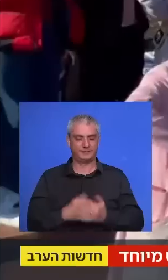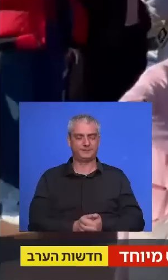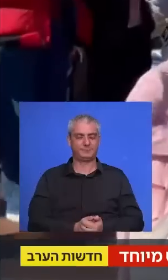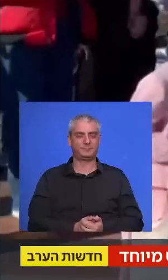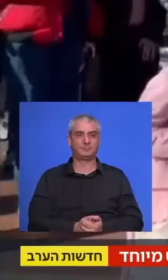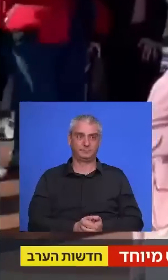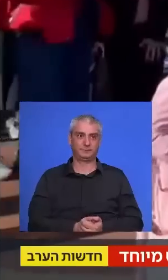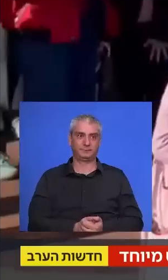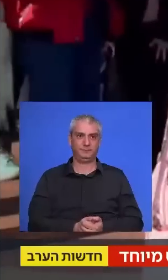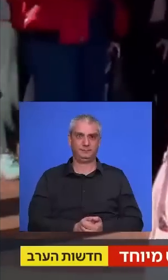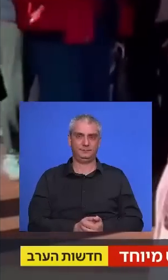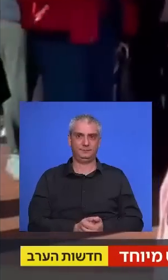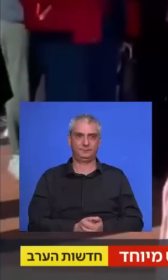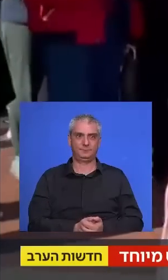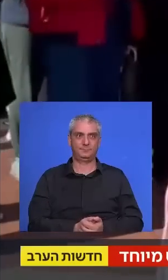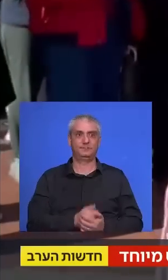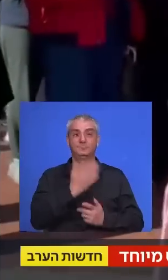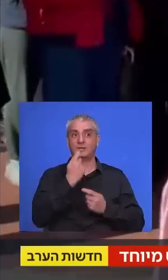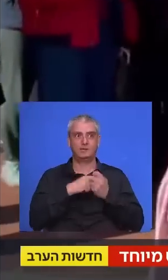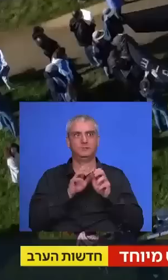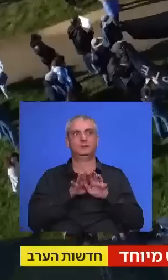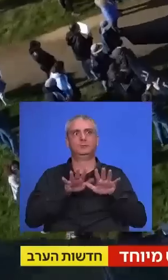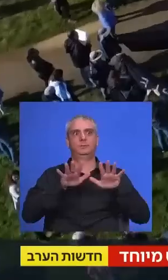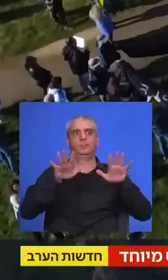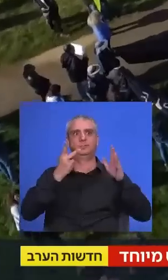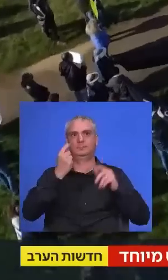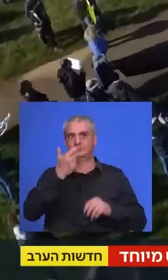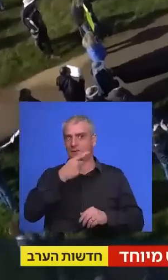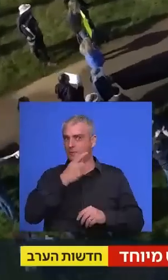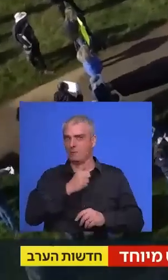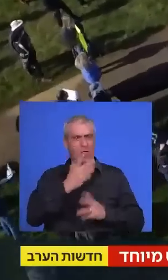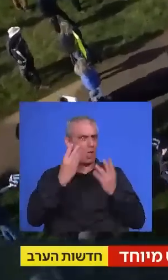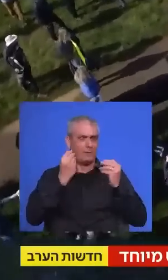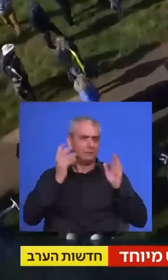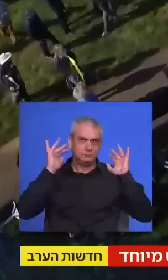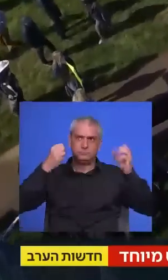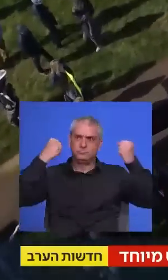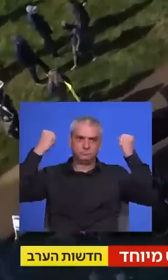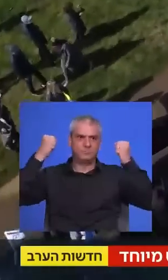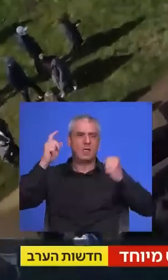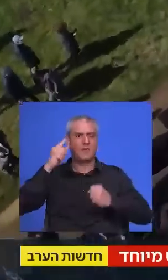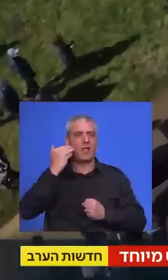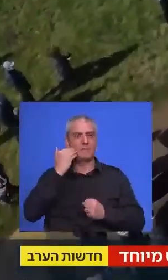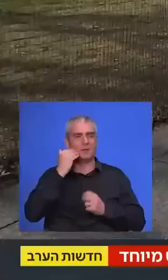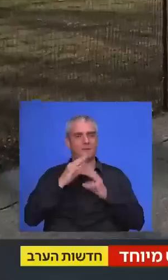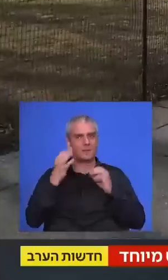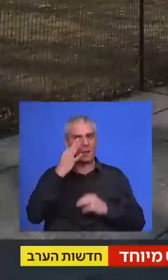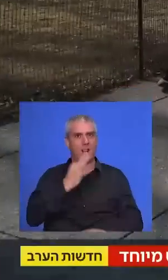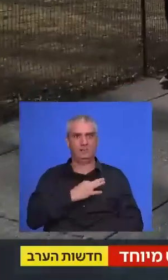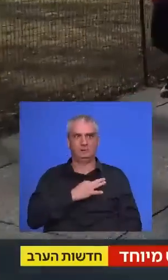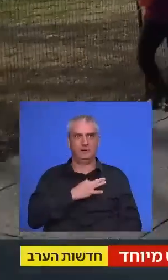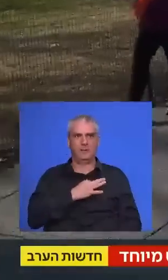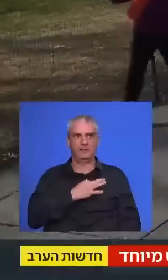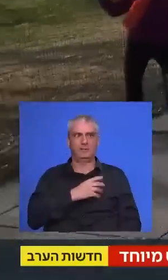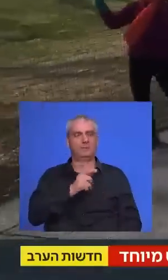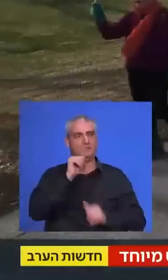לתפקידה. מאז העסק תפס קצת תאוצה. לא שההמונים יוצאים לרחובות, אבל אמריקה מתחילה לשים לב.